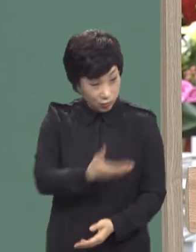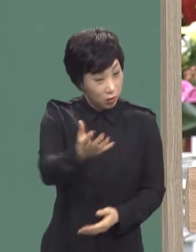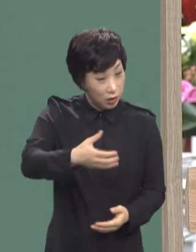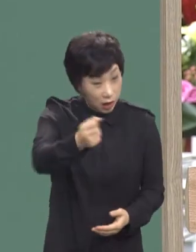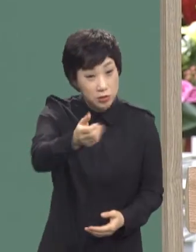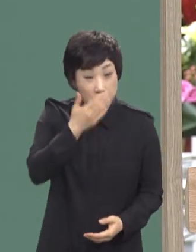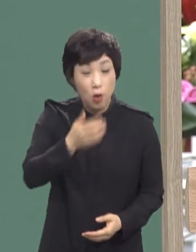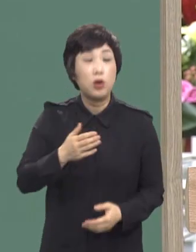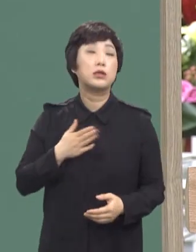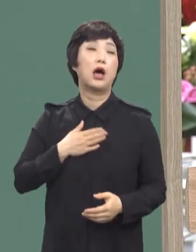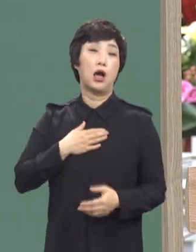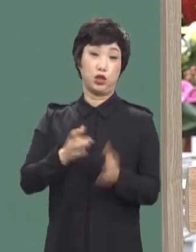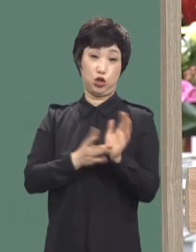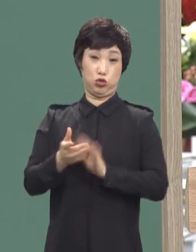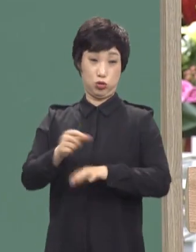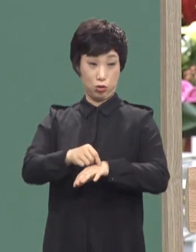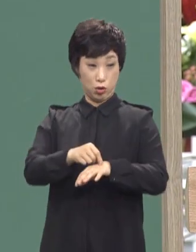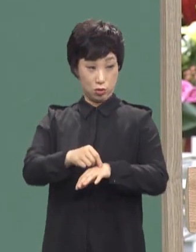살인이라.